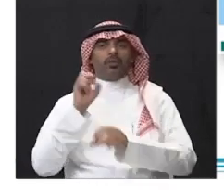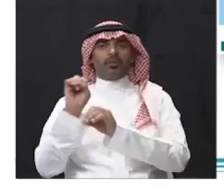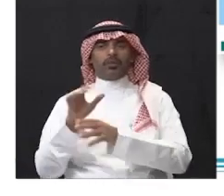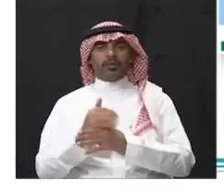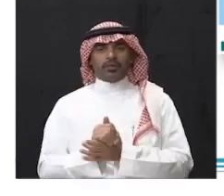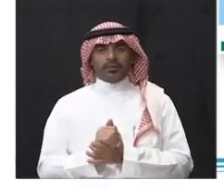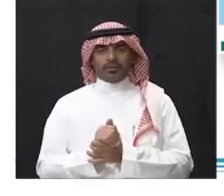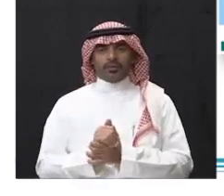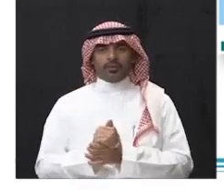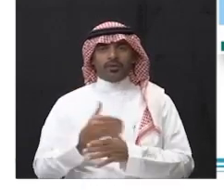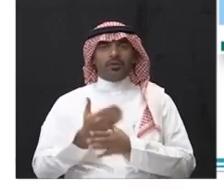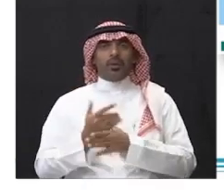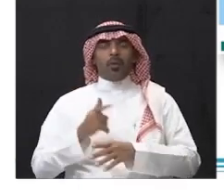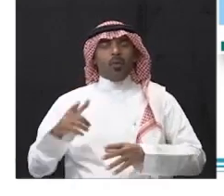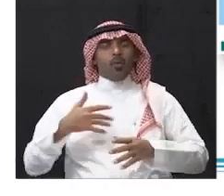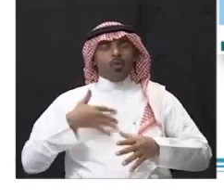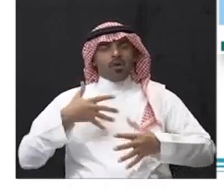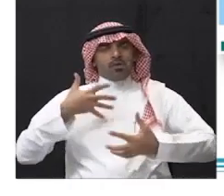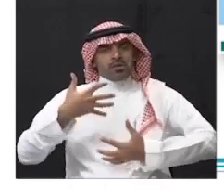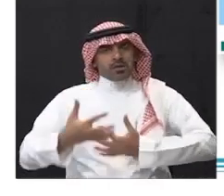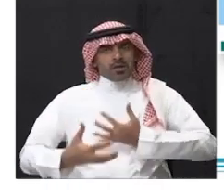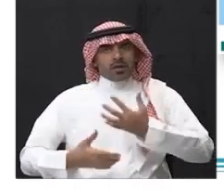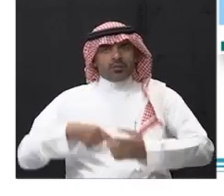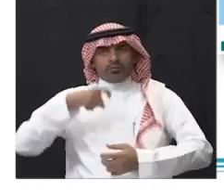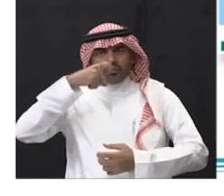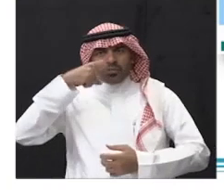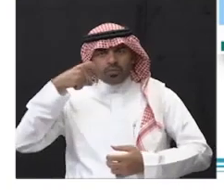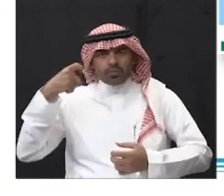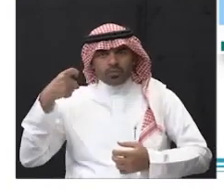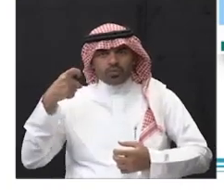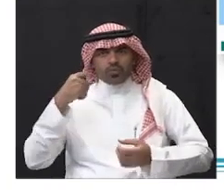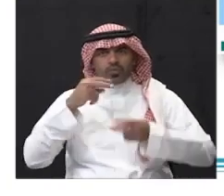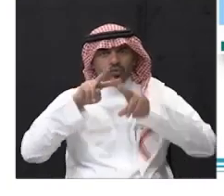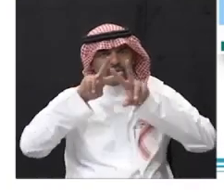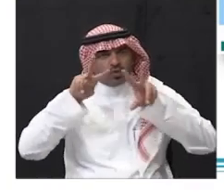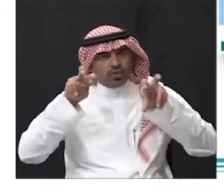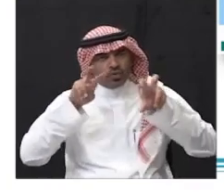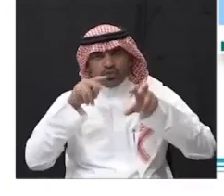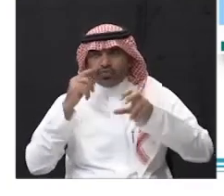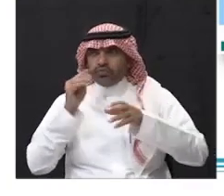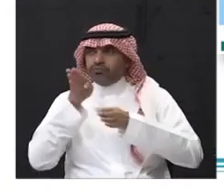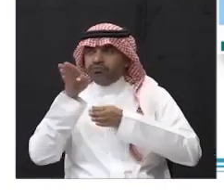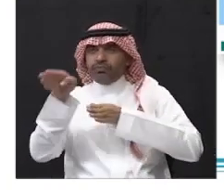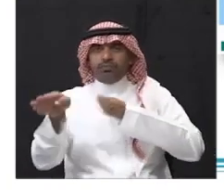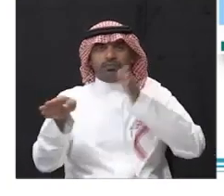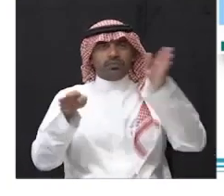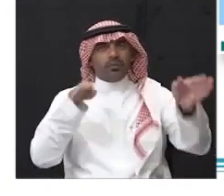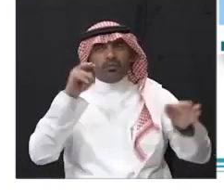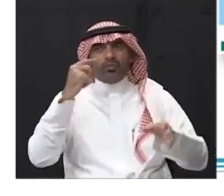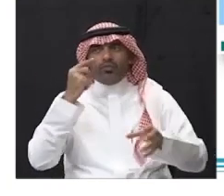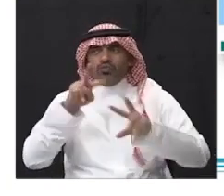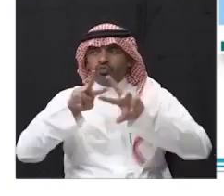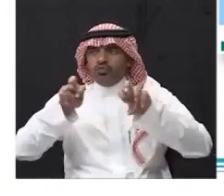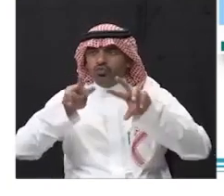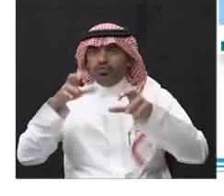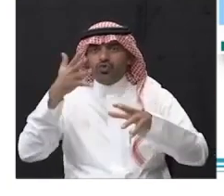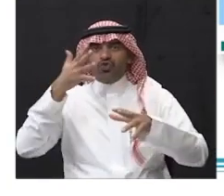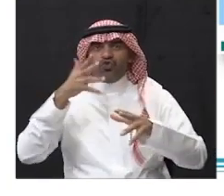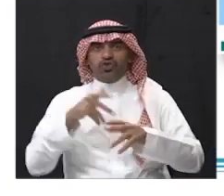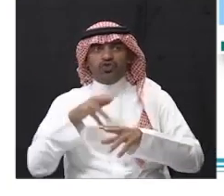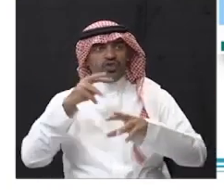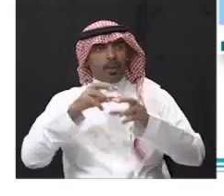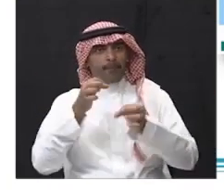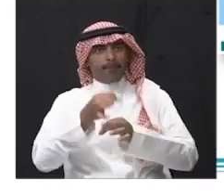للعلوم البحرية واستعان بخبراء الفلك والملاحة، كما أشرف على إرسال